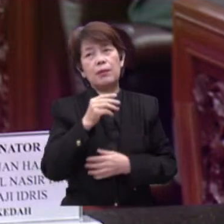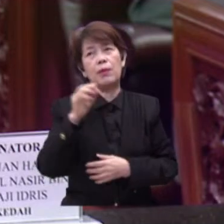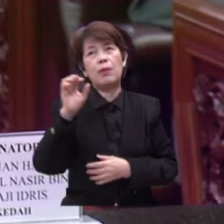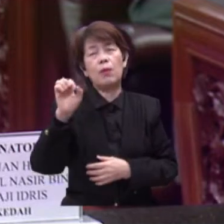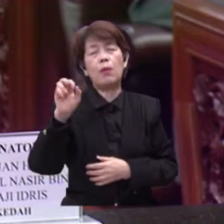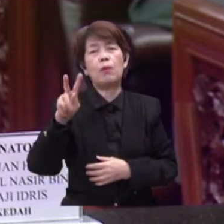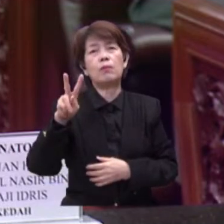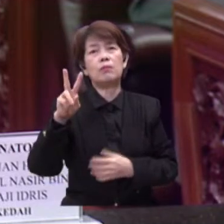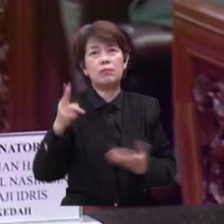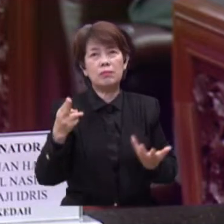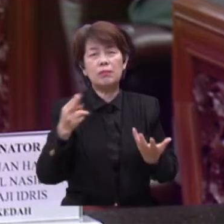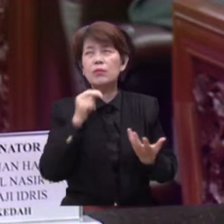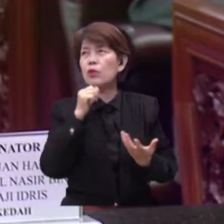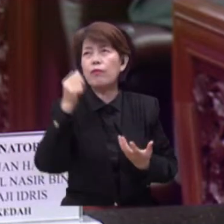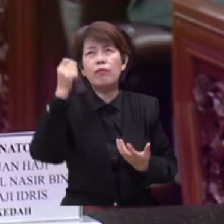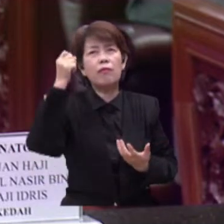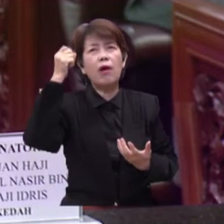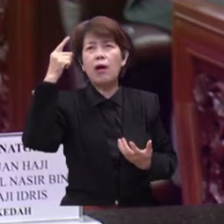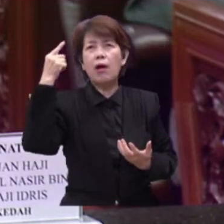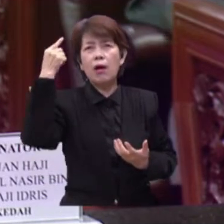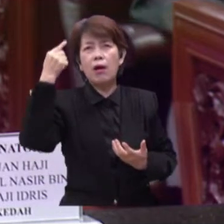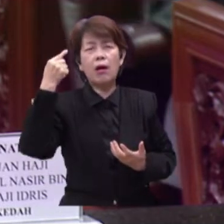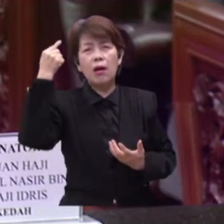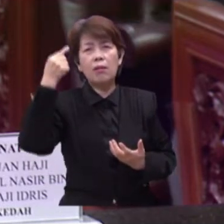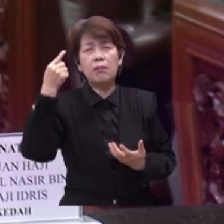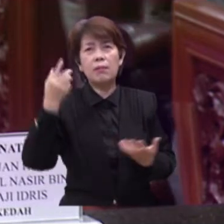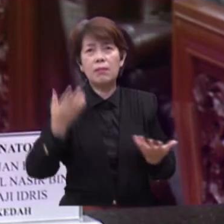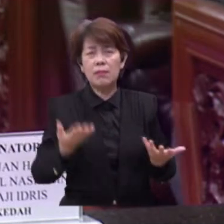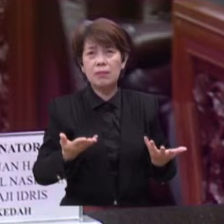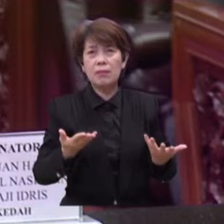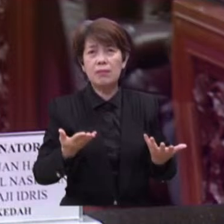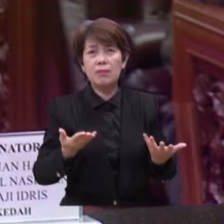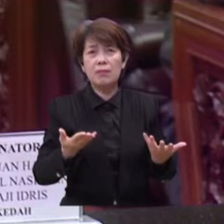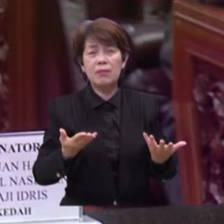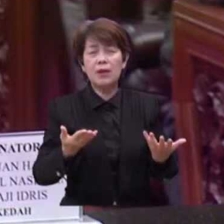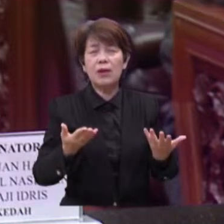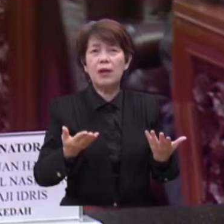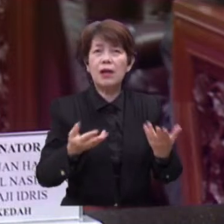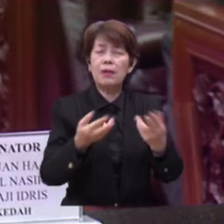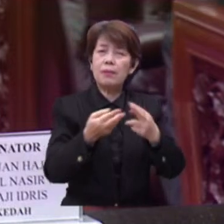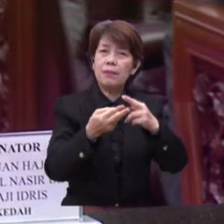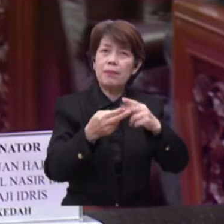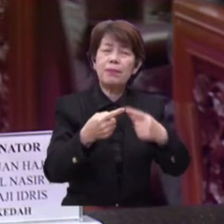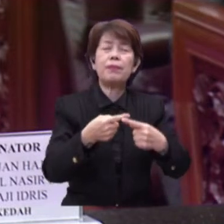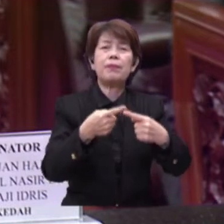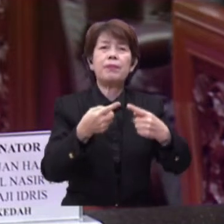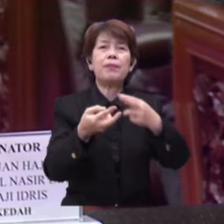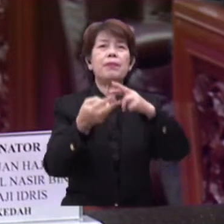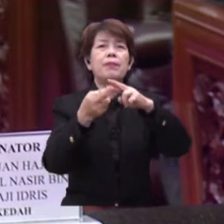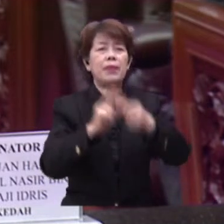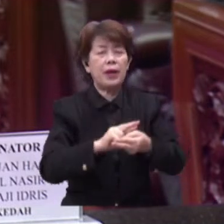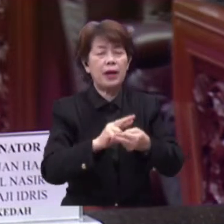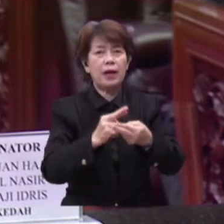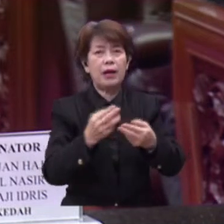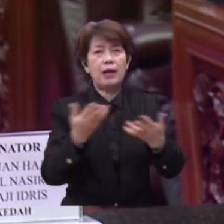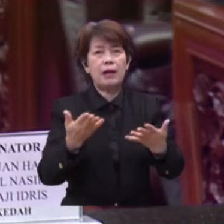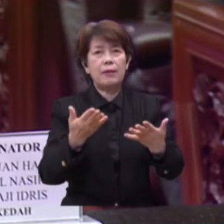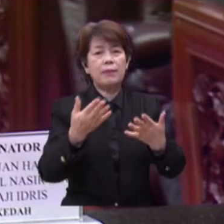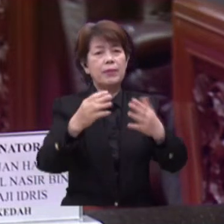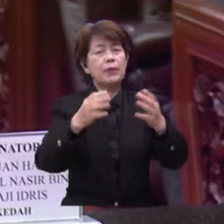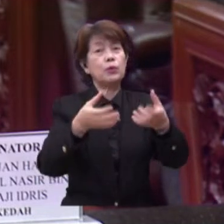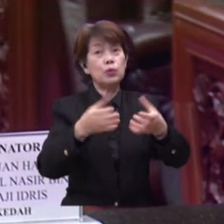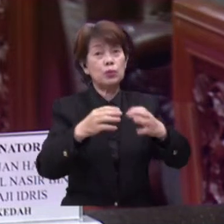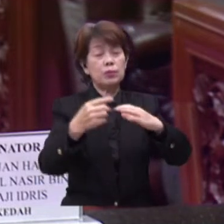untuk memahami akibat daripada melakukan atau cobaan melakukan perbuatan membunuh diri